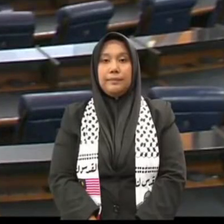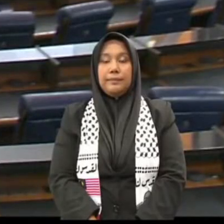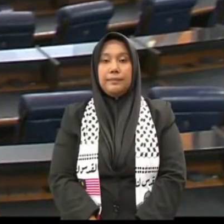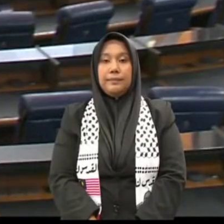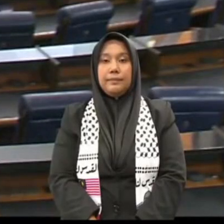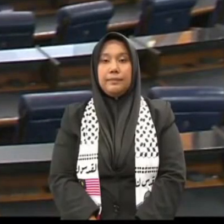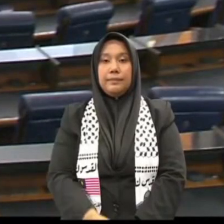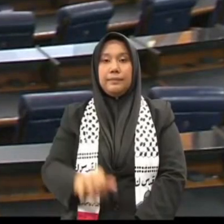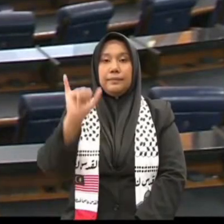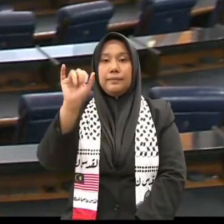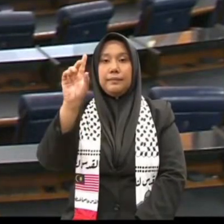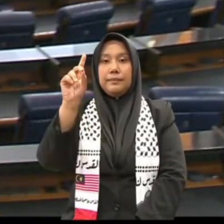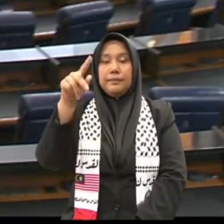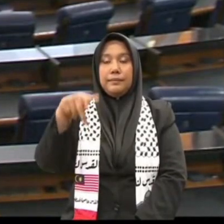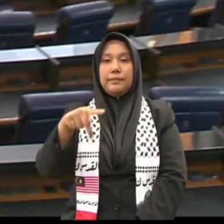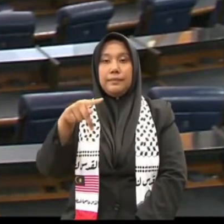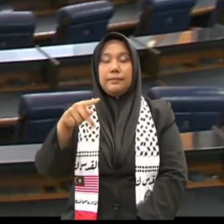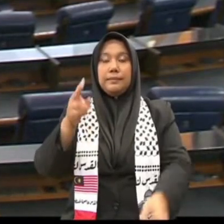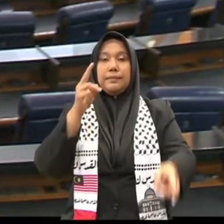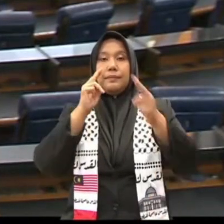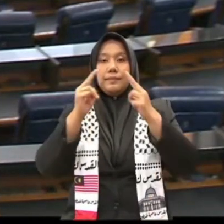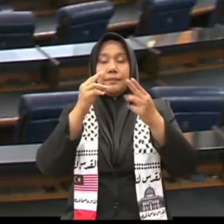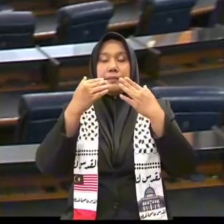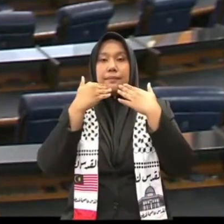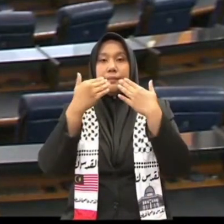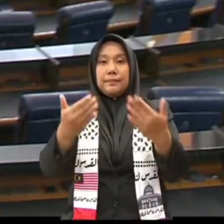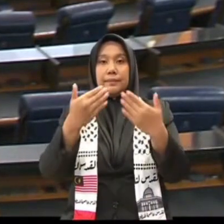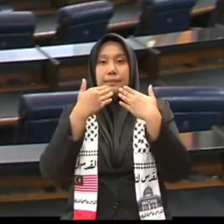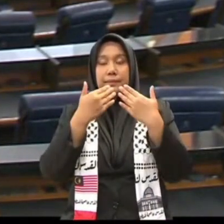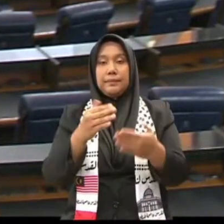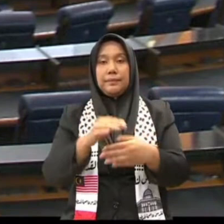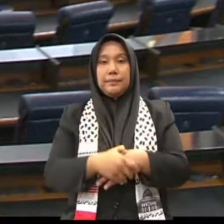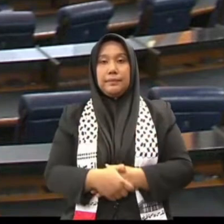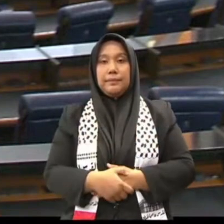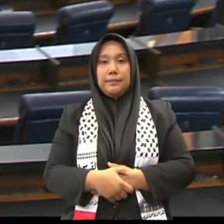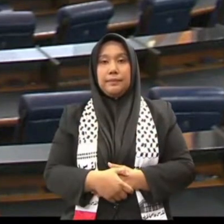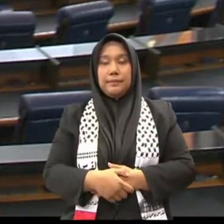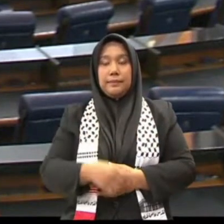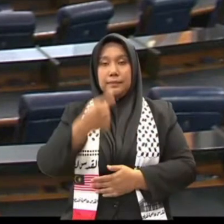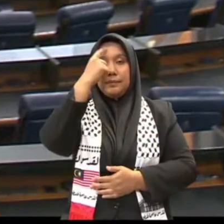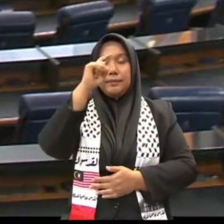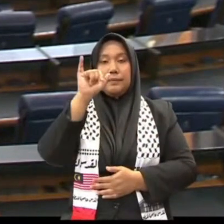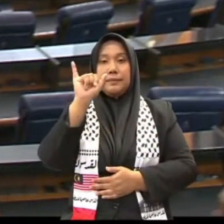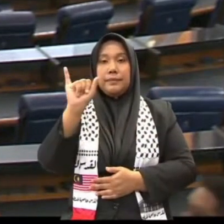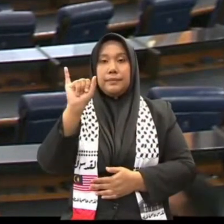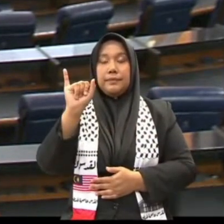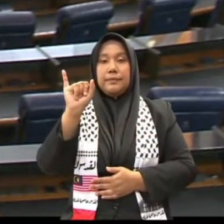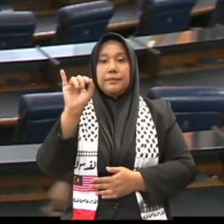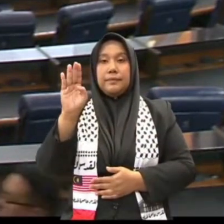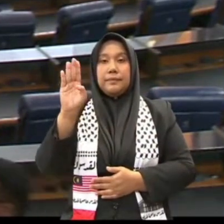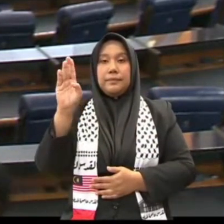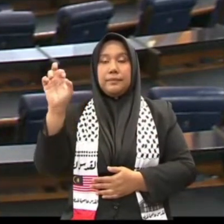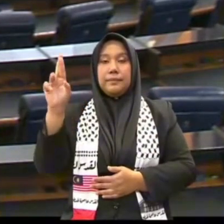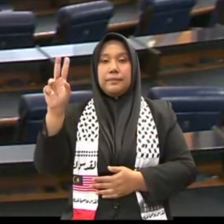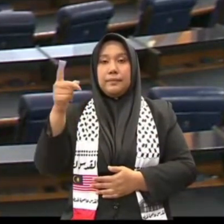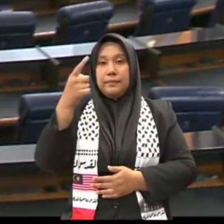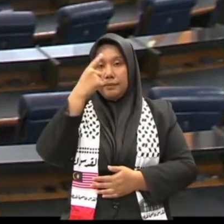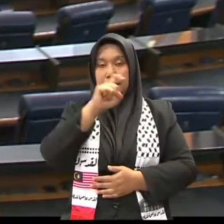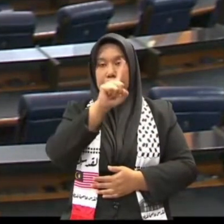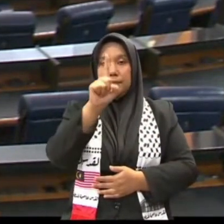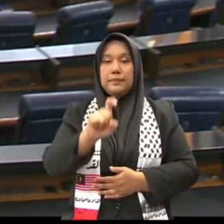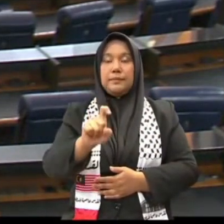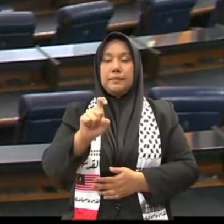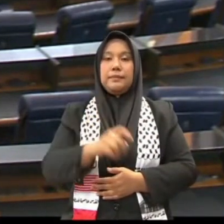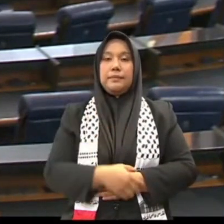Tuan Yang Dipertua, saya mengucapkan terima kasih kepada Yang Berhormat Beruas atas pertanyaan yang